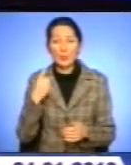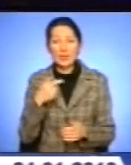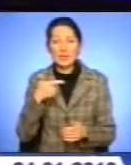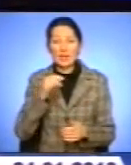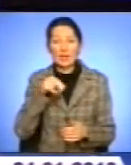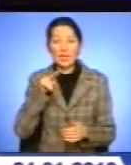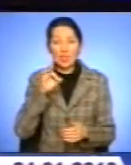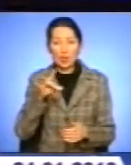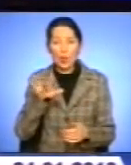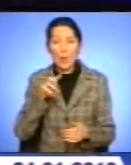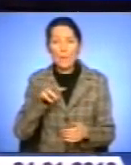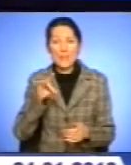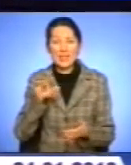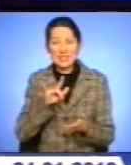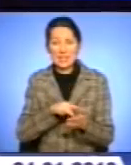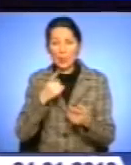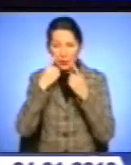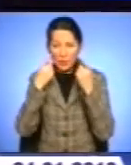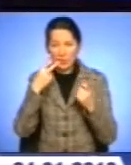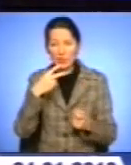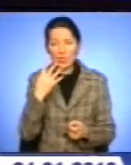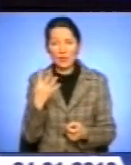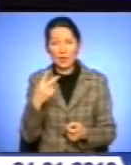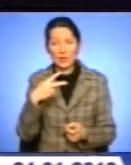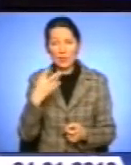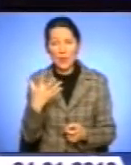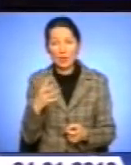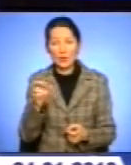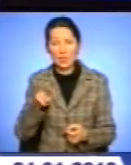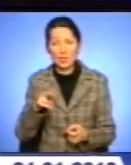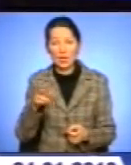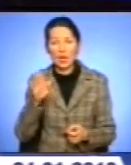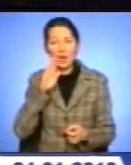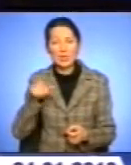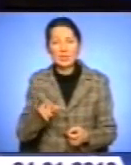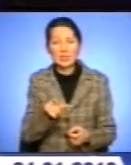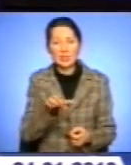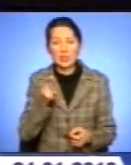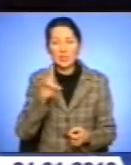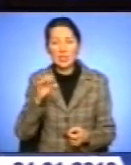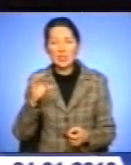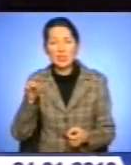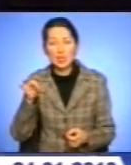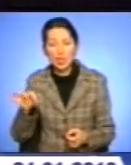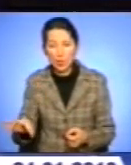тобто не переносити хворобу на ногах, не займатися самолікуванням, а викликати лікаря на дім.